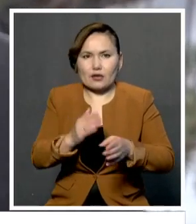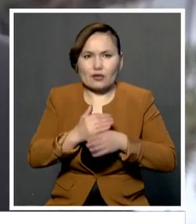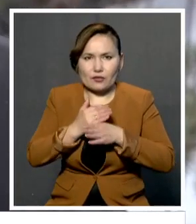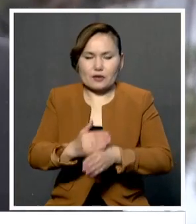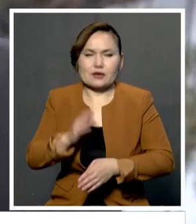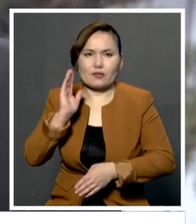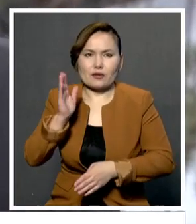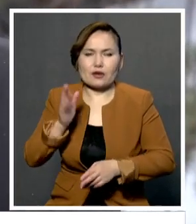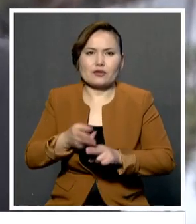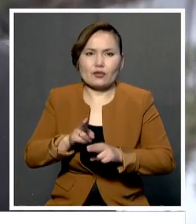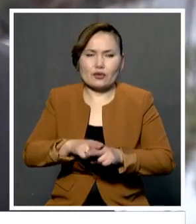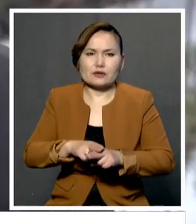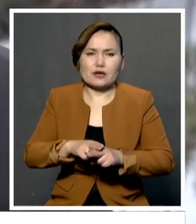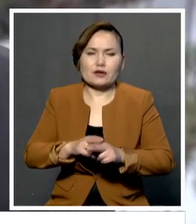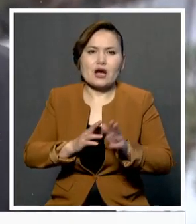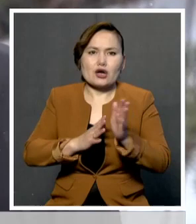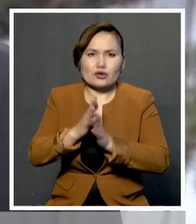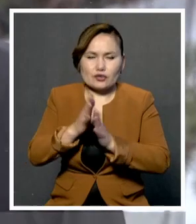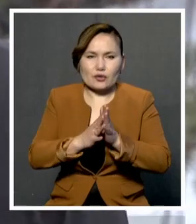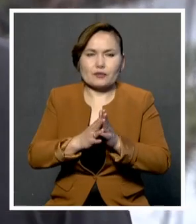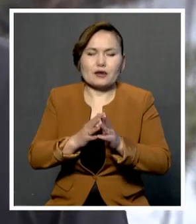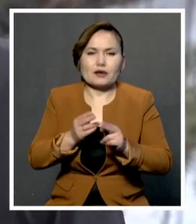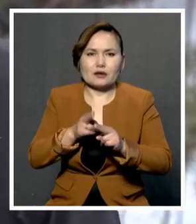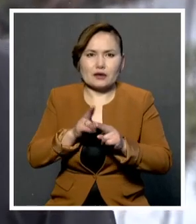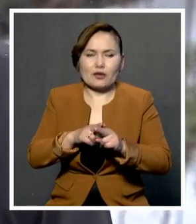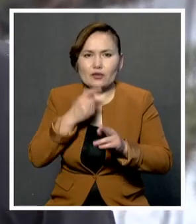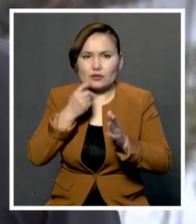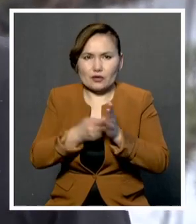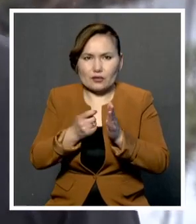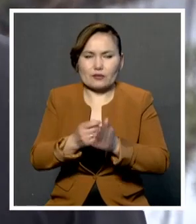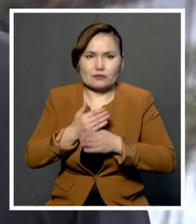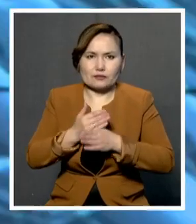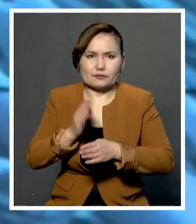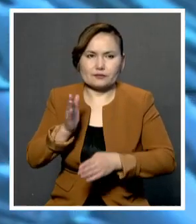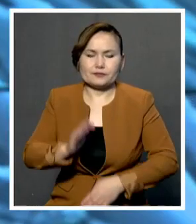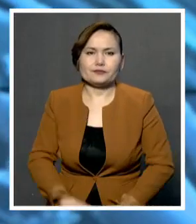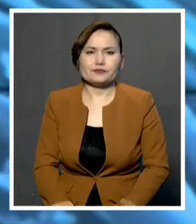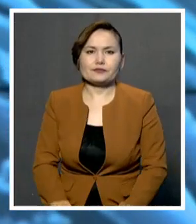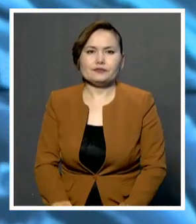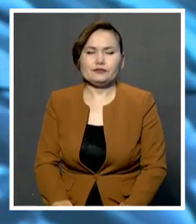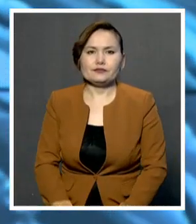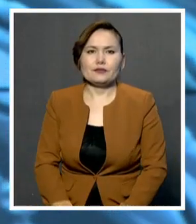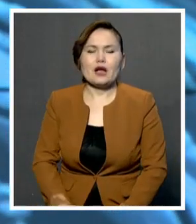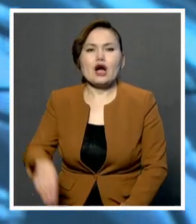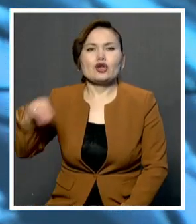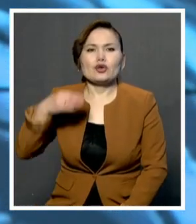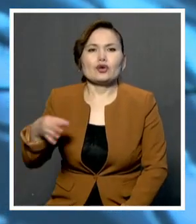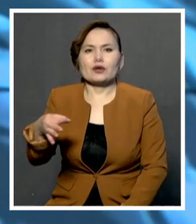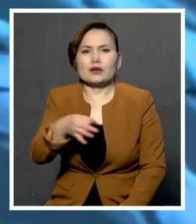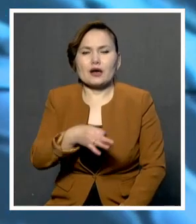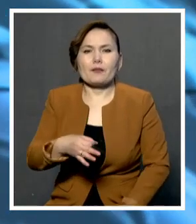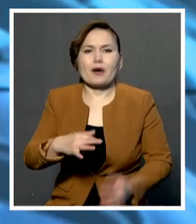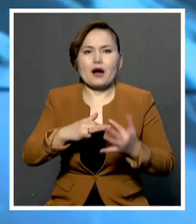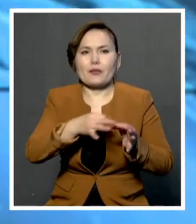ұстап неге шөпке деген ауыздары жетсін деп сол әрекет жасалып жатыр. Түркістан облысындағы елді